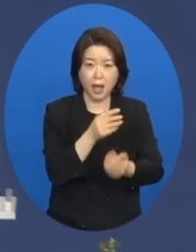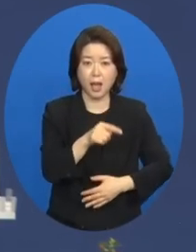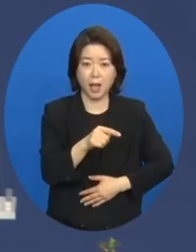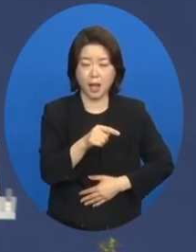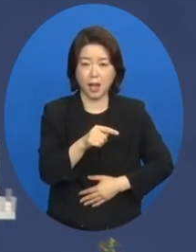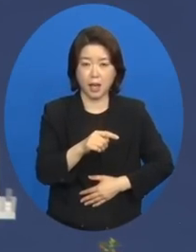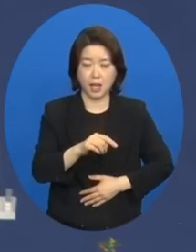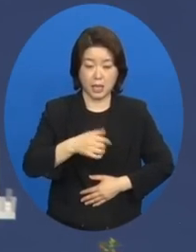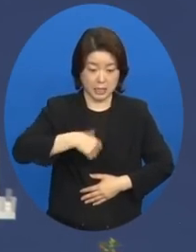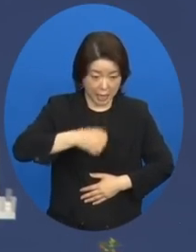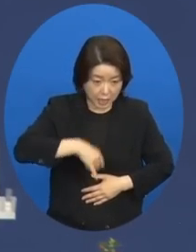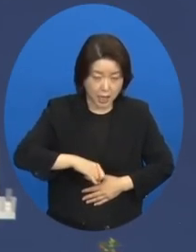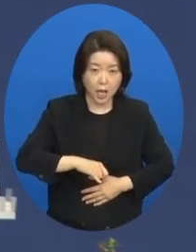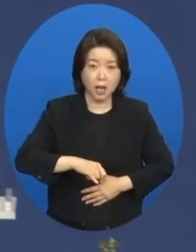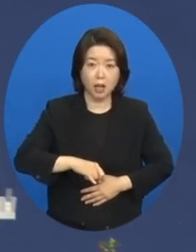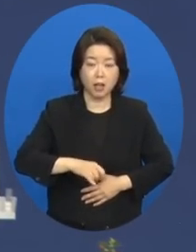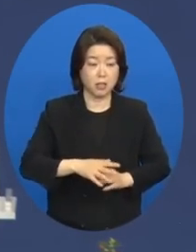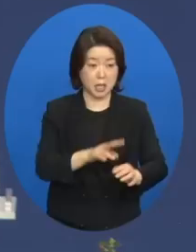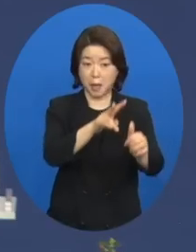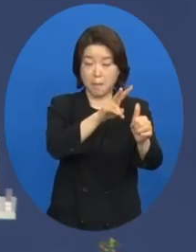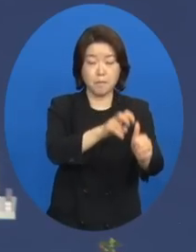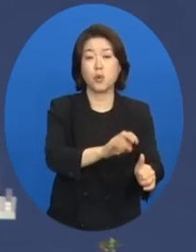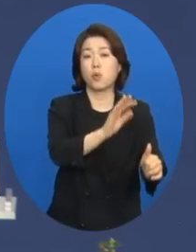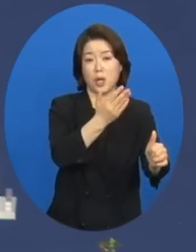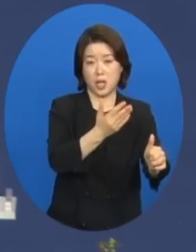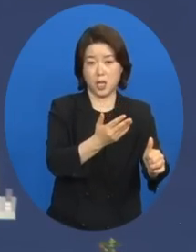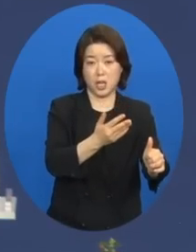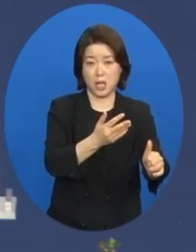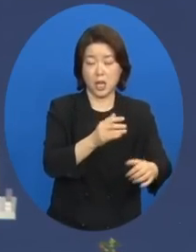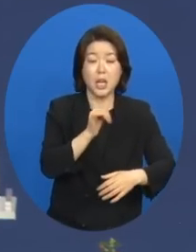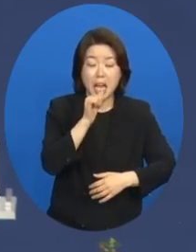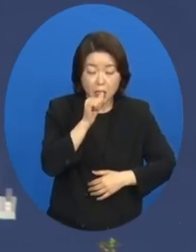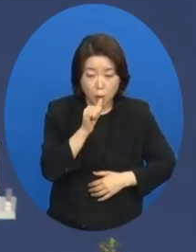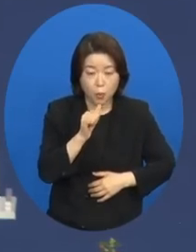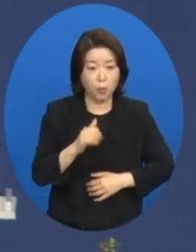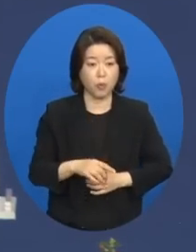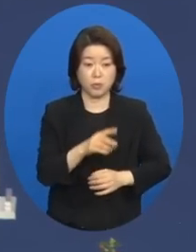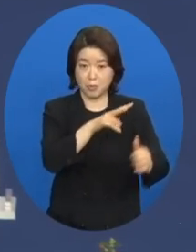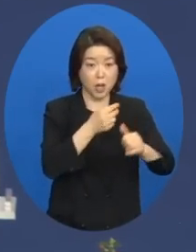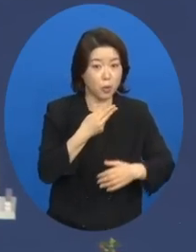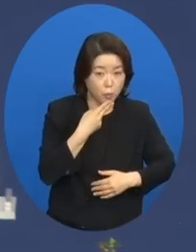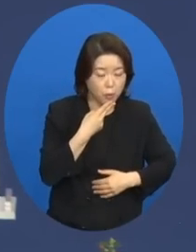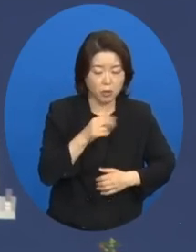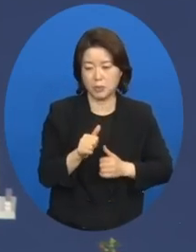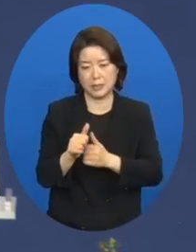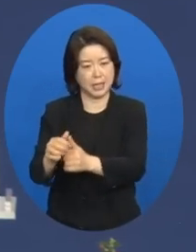자기 자신마저 미워하지 않고는 결코 나를 따라올 수가 없다.